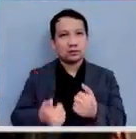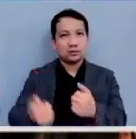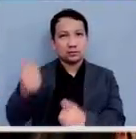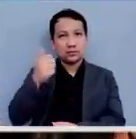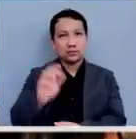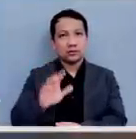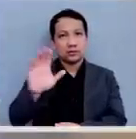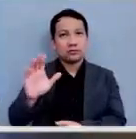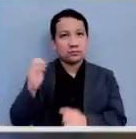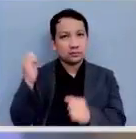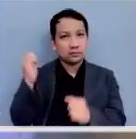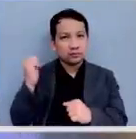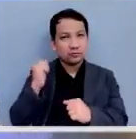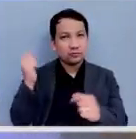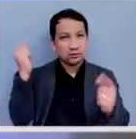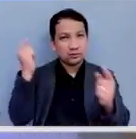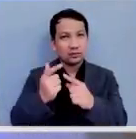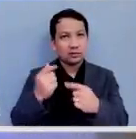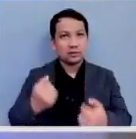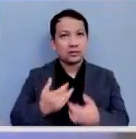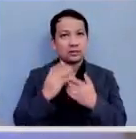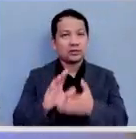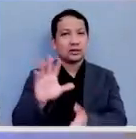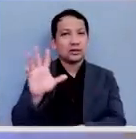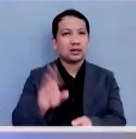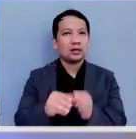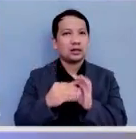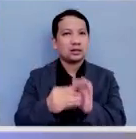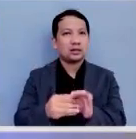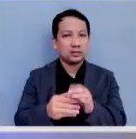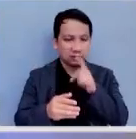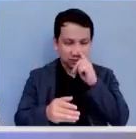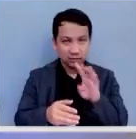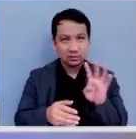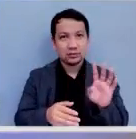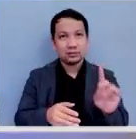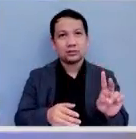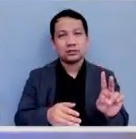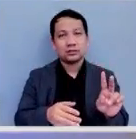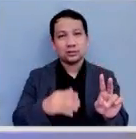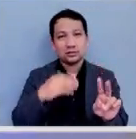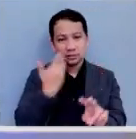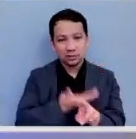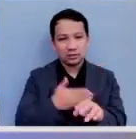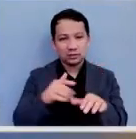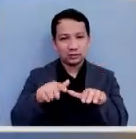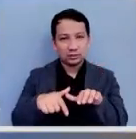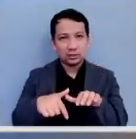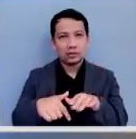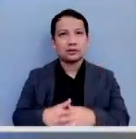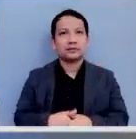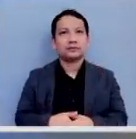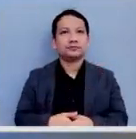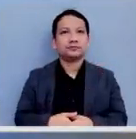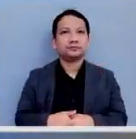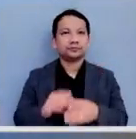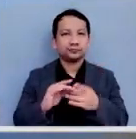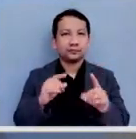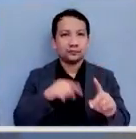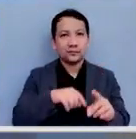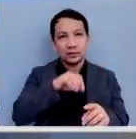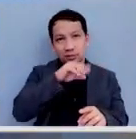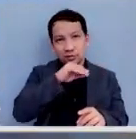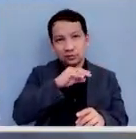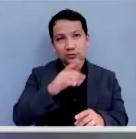kanyang pangarap. Inspirasyon din niya ang 42-year-old na anak na may special needs. Kwento ni Lola